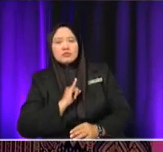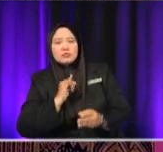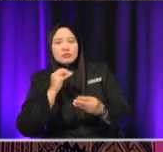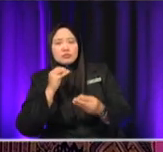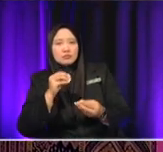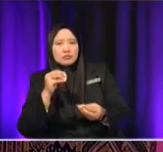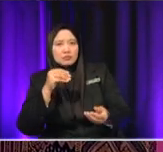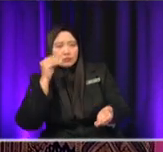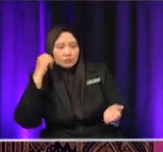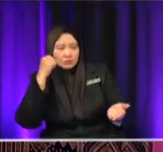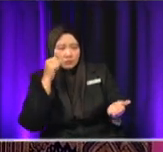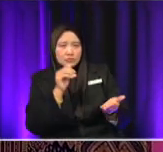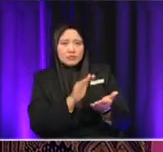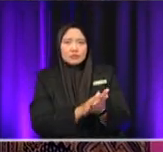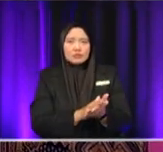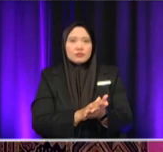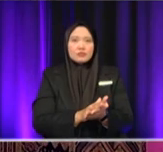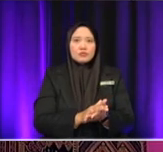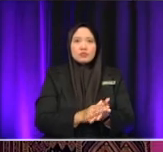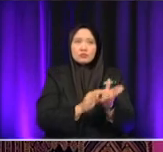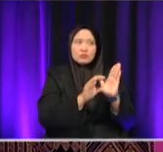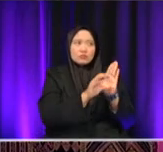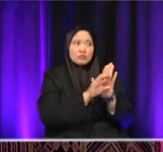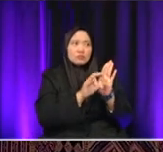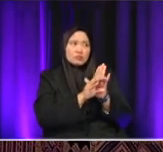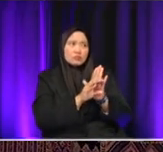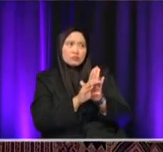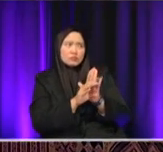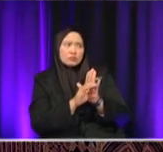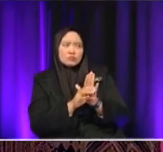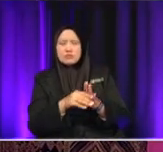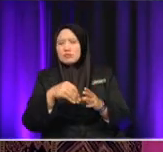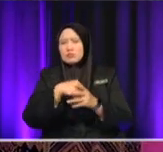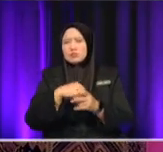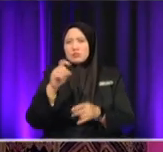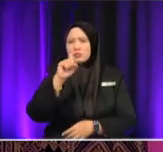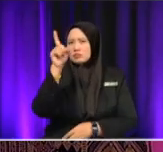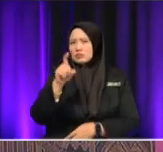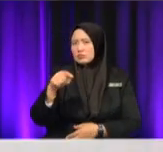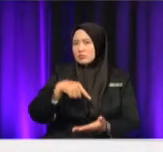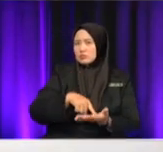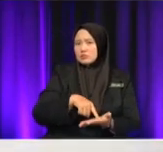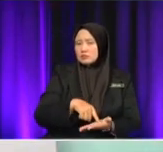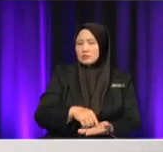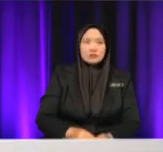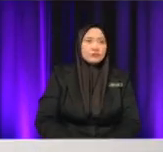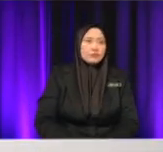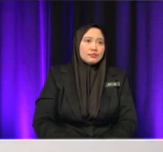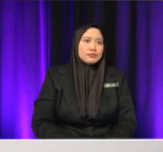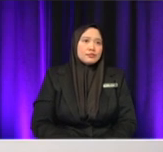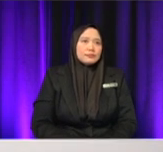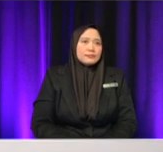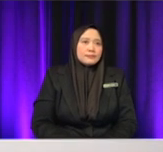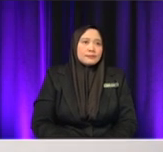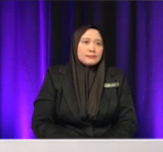terapkan ah jawaban-jawaban tersebut adalah gambar ini dalam soal dan ini Oke Siapa yang ingin memberikan pandangan di